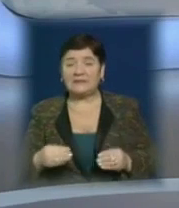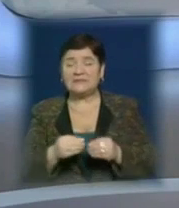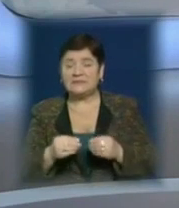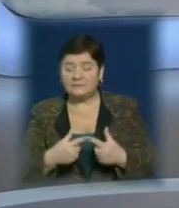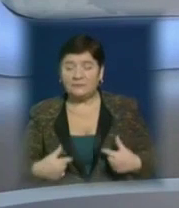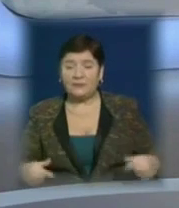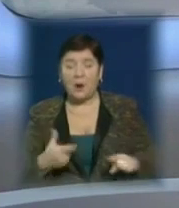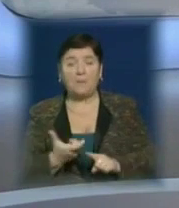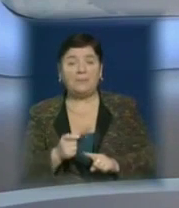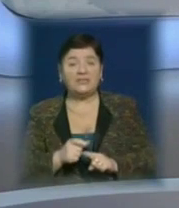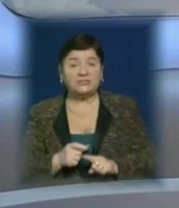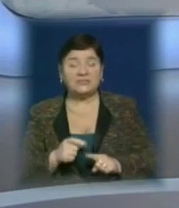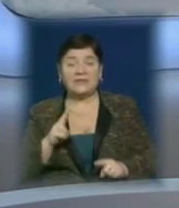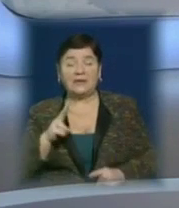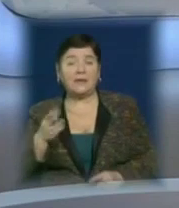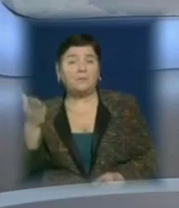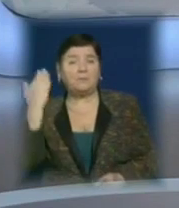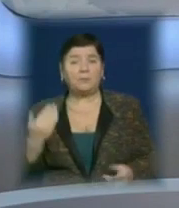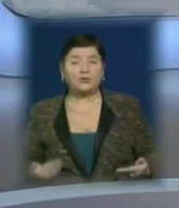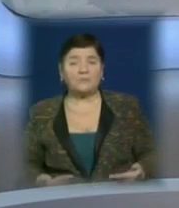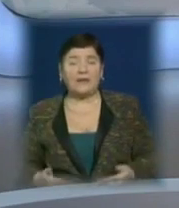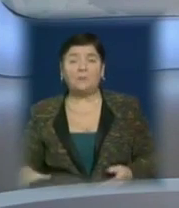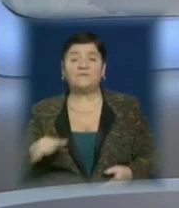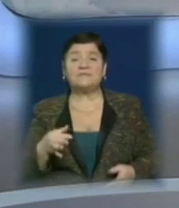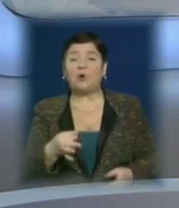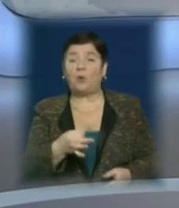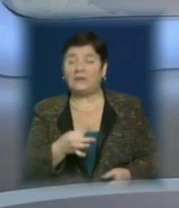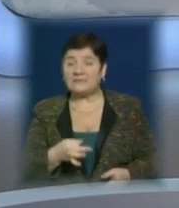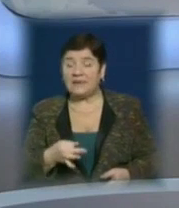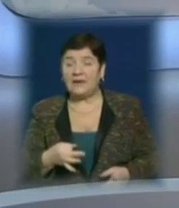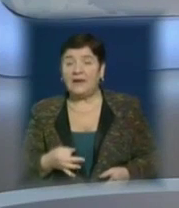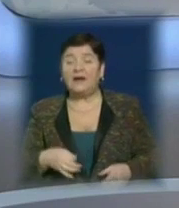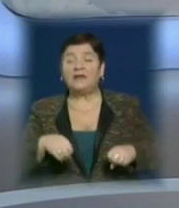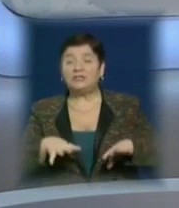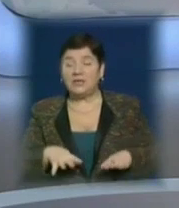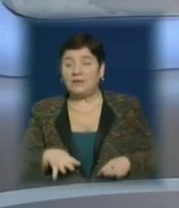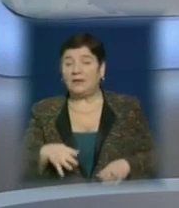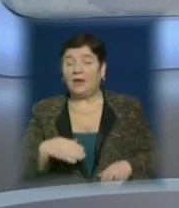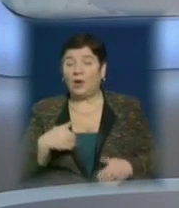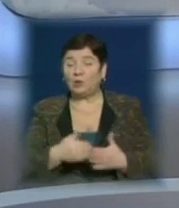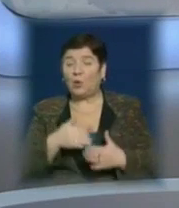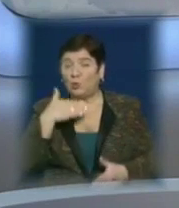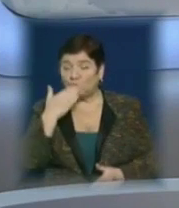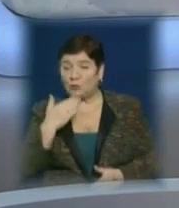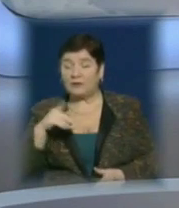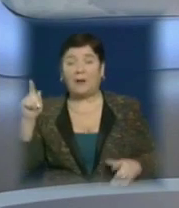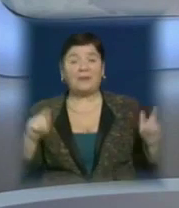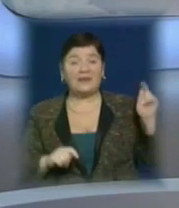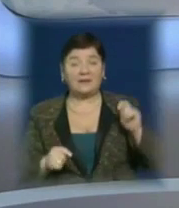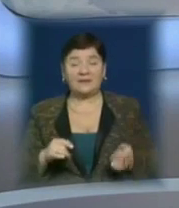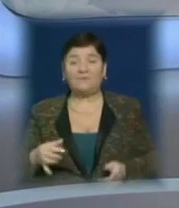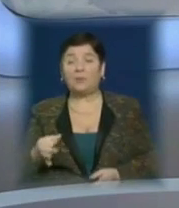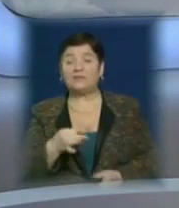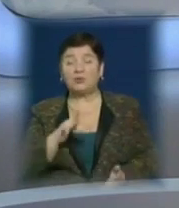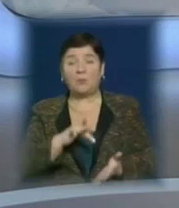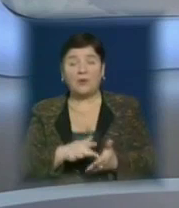краю. Більшість родин, які раніше проживали по всій області, вирішили переїхати до Ужгорода. Саме в обласному центрі Закарпаття